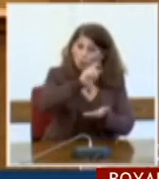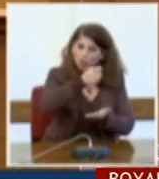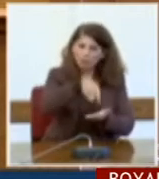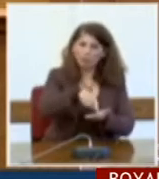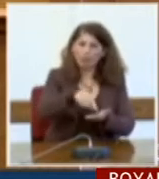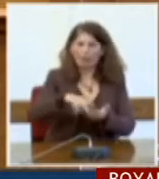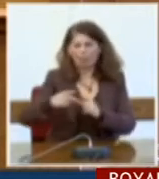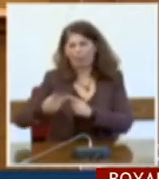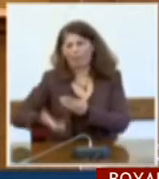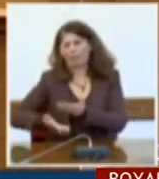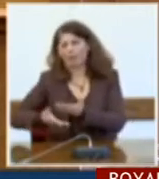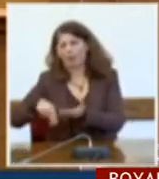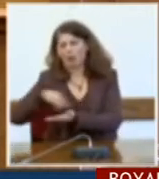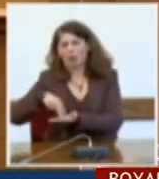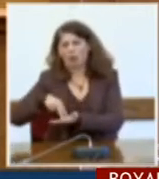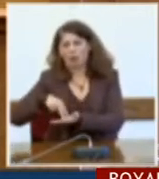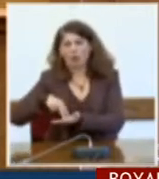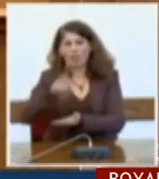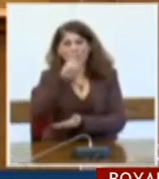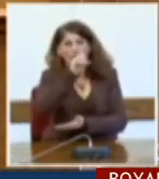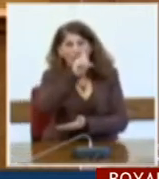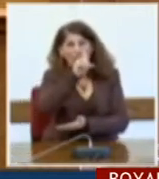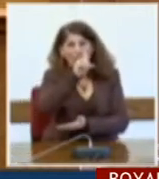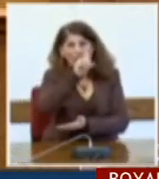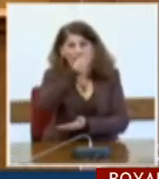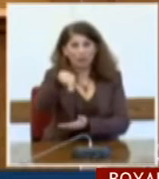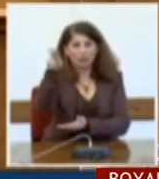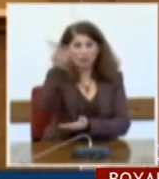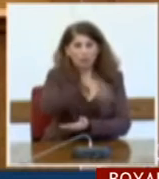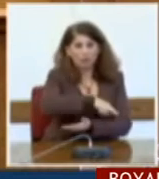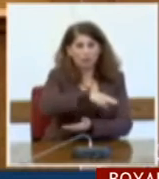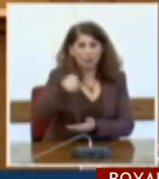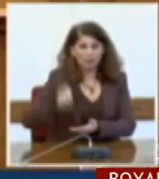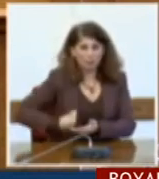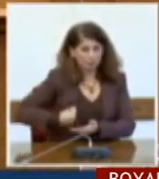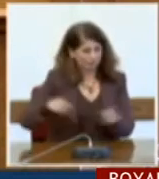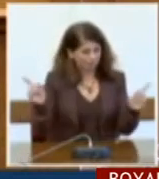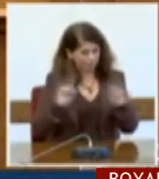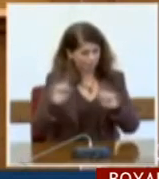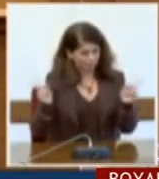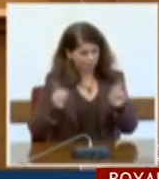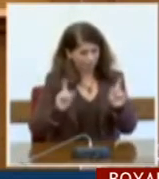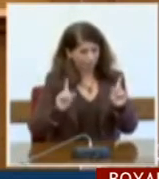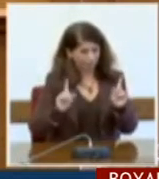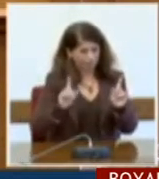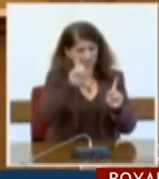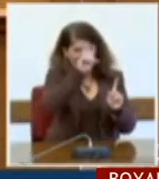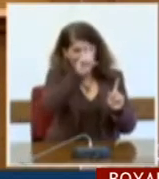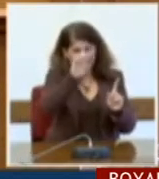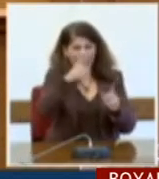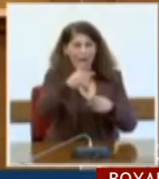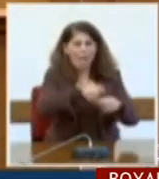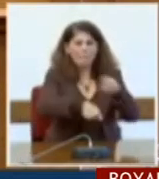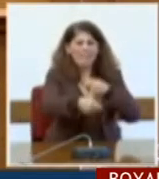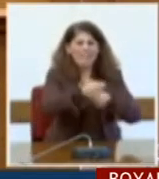ΔΕΗ. Το ΔΕΛΤΑ δεν υπάρχει. Δεν δημόσια πια. Επιχείρηση ηλεκτρισμού, αλλά χωρίς το